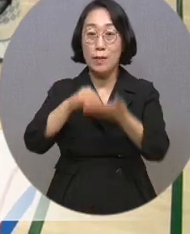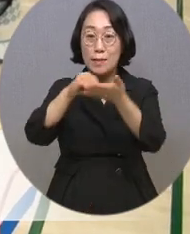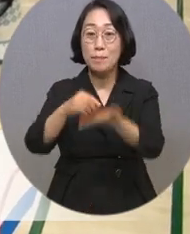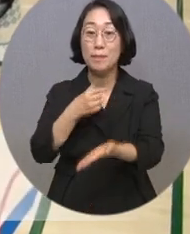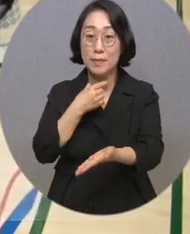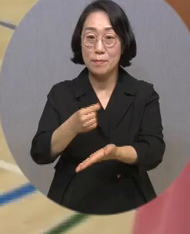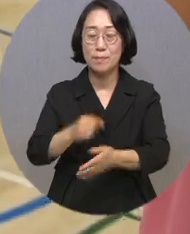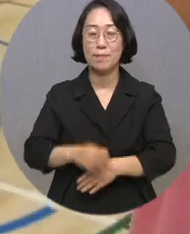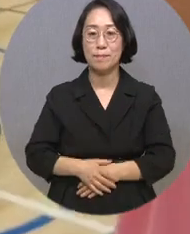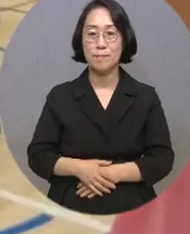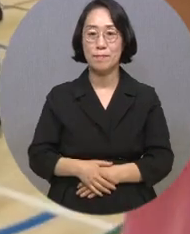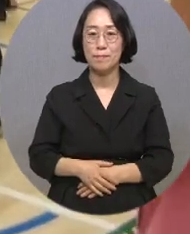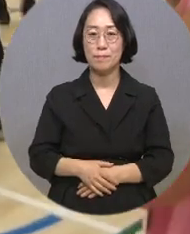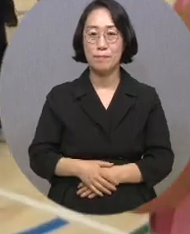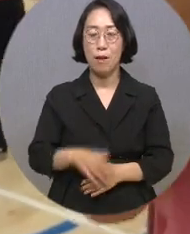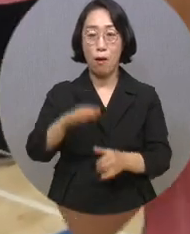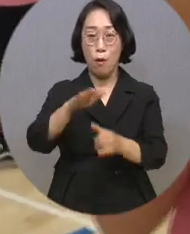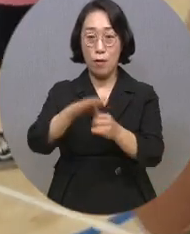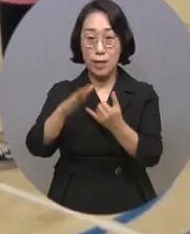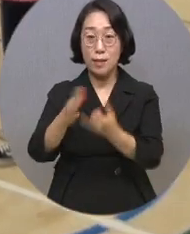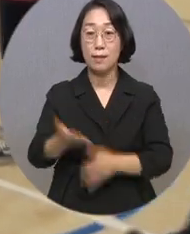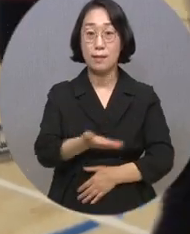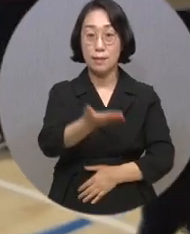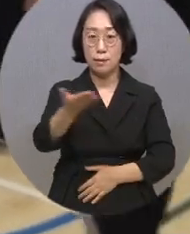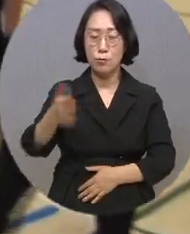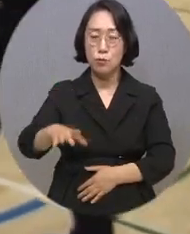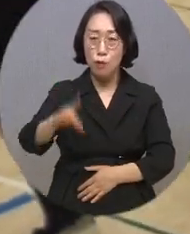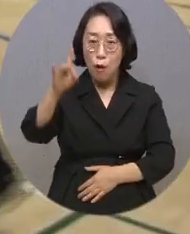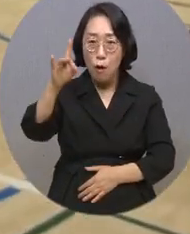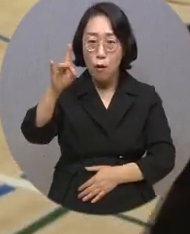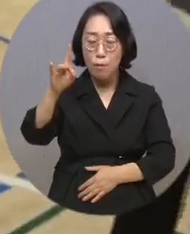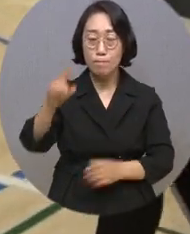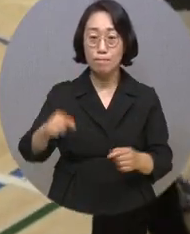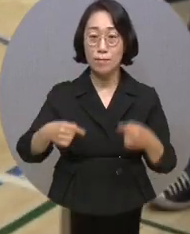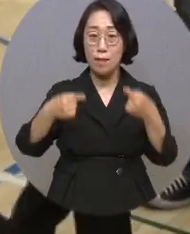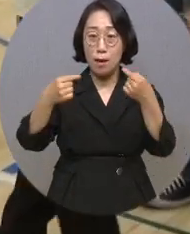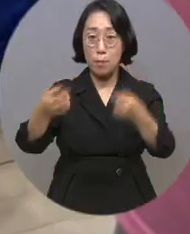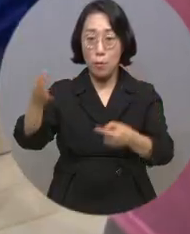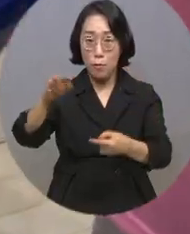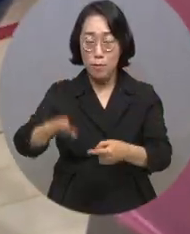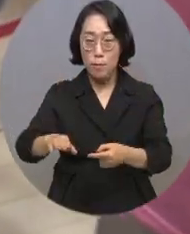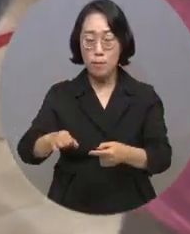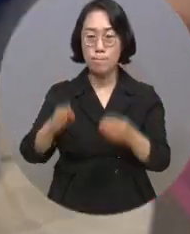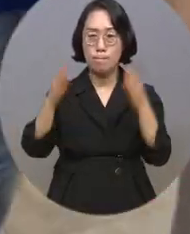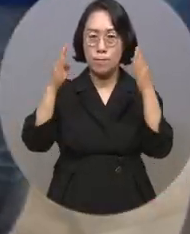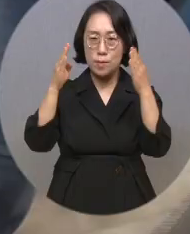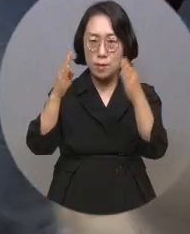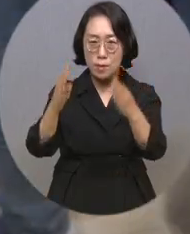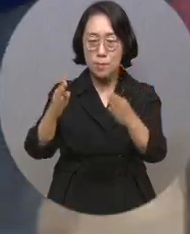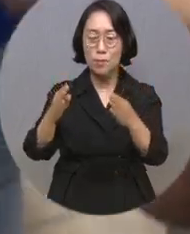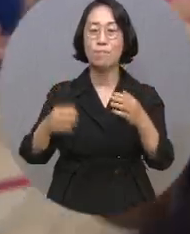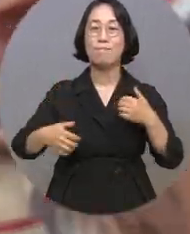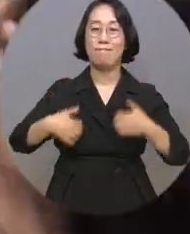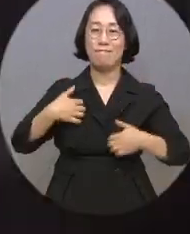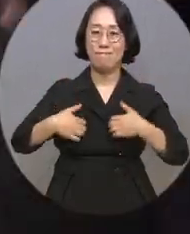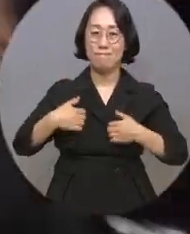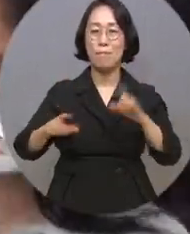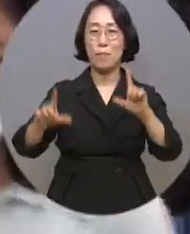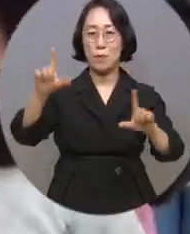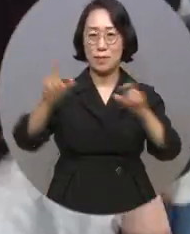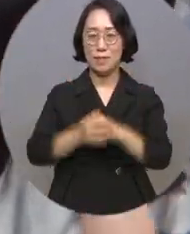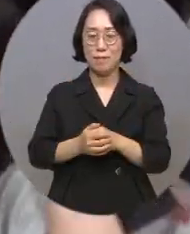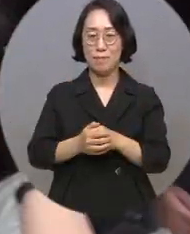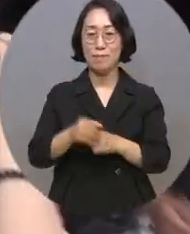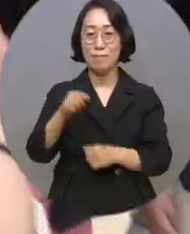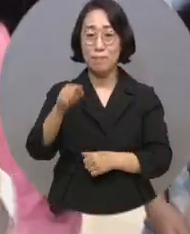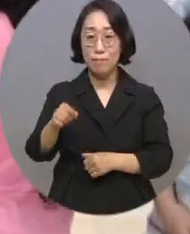게임입니다. 어린이들은 처음 접해보는 경기에 매우 진지하고 즐겁기만 합니다. 경기를